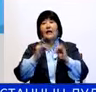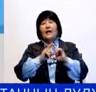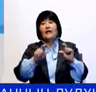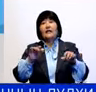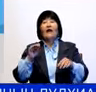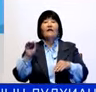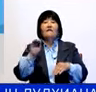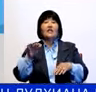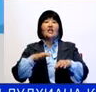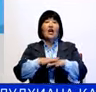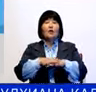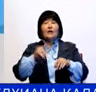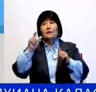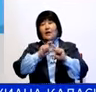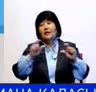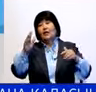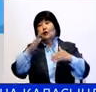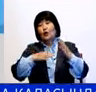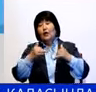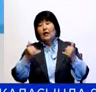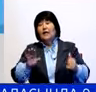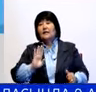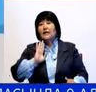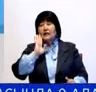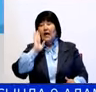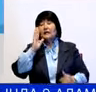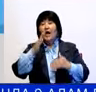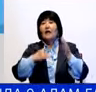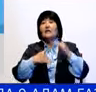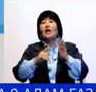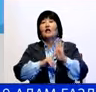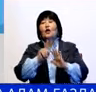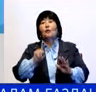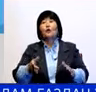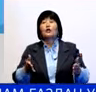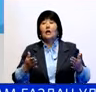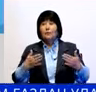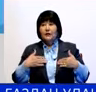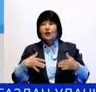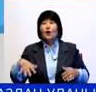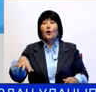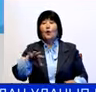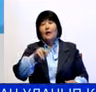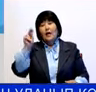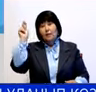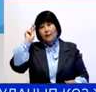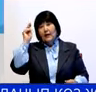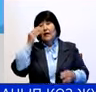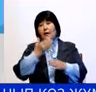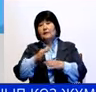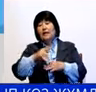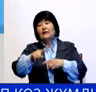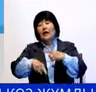физика, математика мектебінің құрылысы қазіргі таңда салынуда. Бұл да біздің өңірдің білім саласын ары